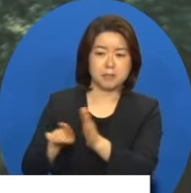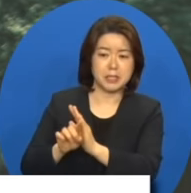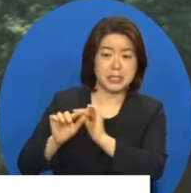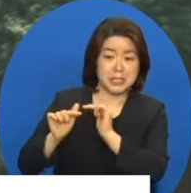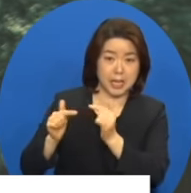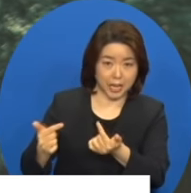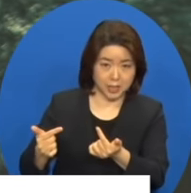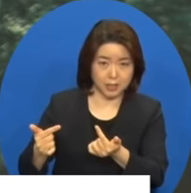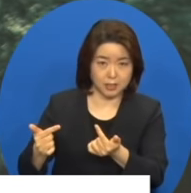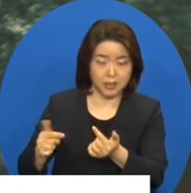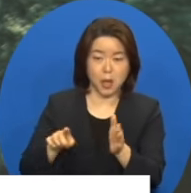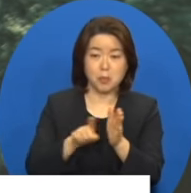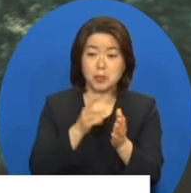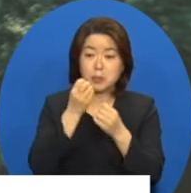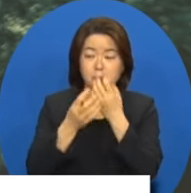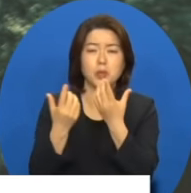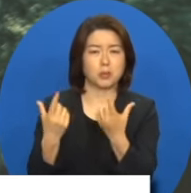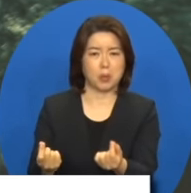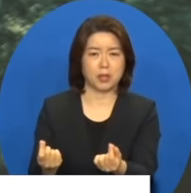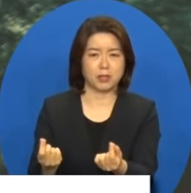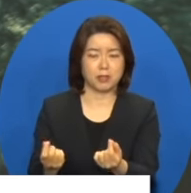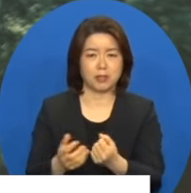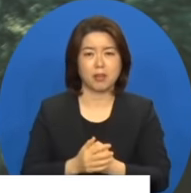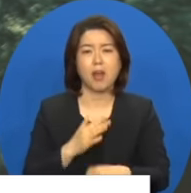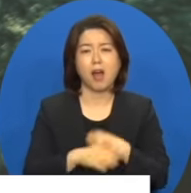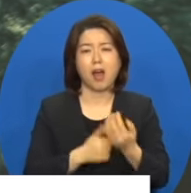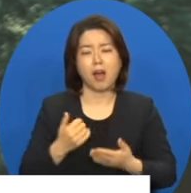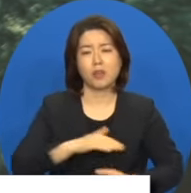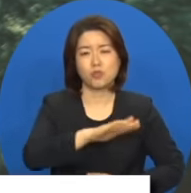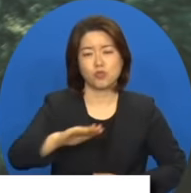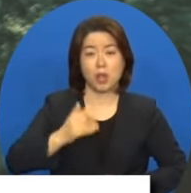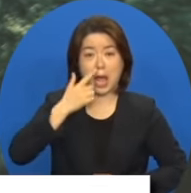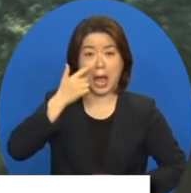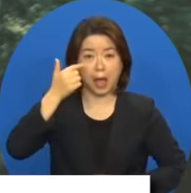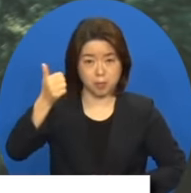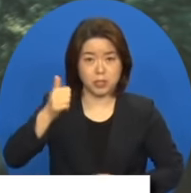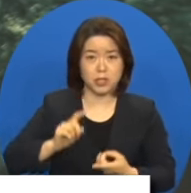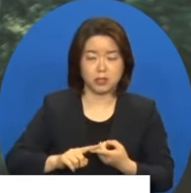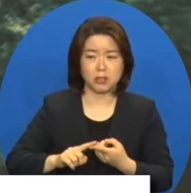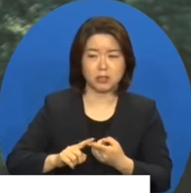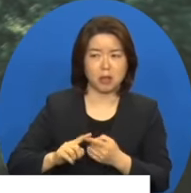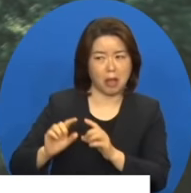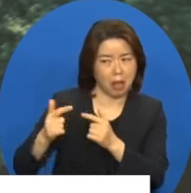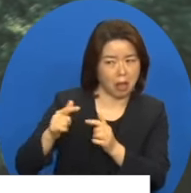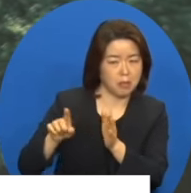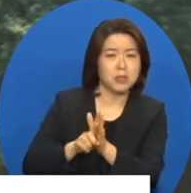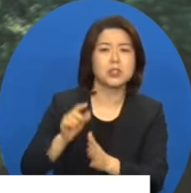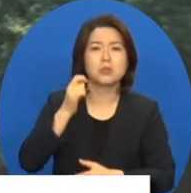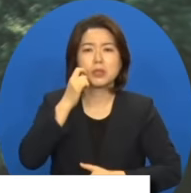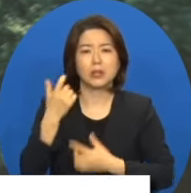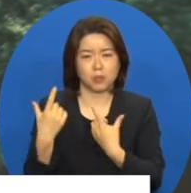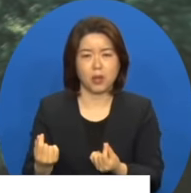신앙 고백과 똑같기 때문에 그렇습니다. 하나님이 우리의 아버지라는 것을 부인하는 것입니다.